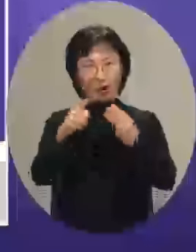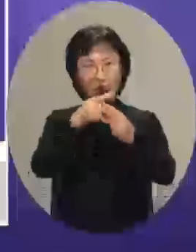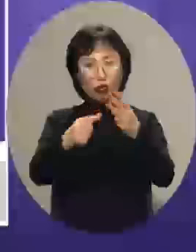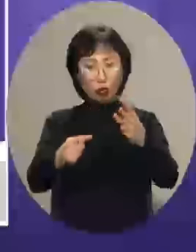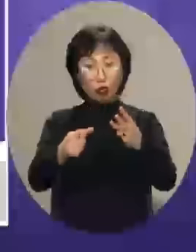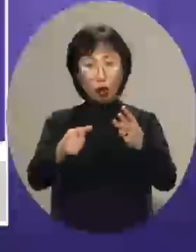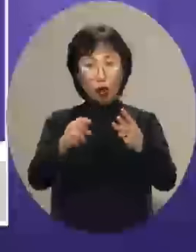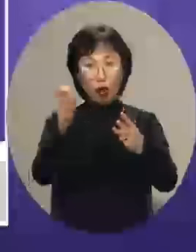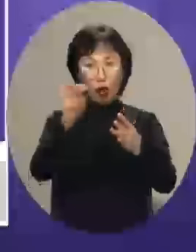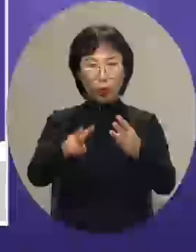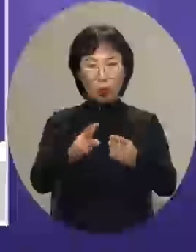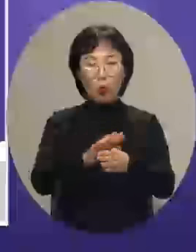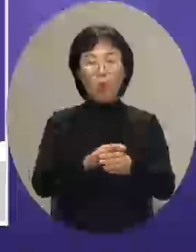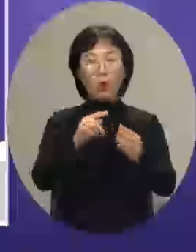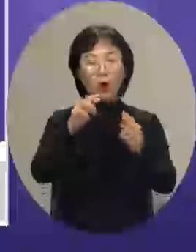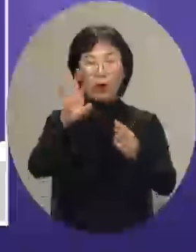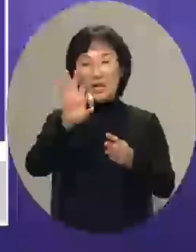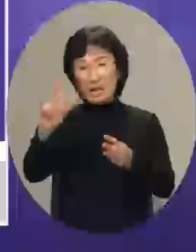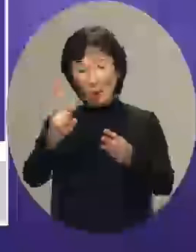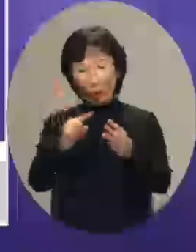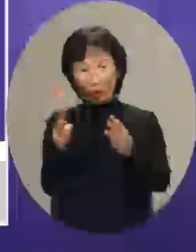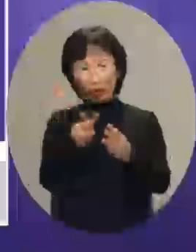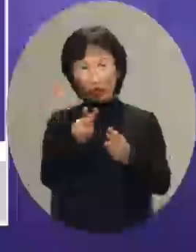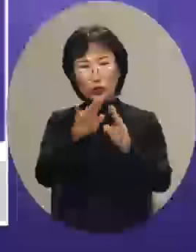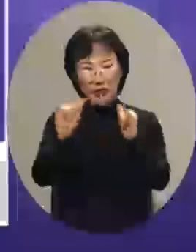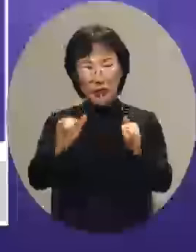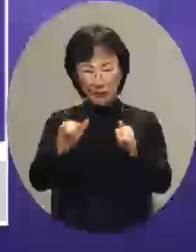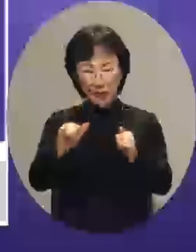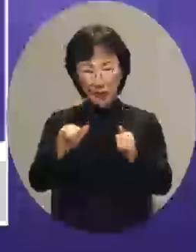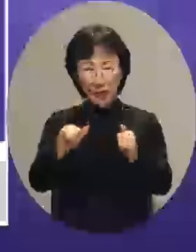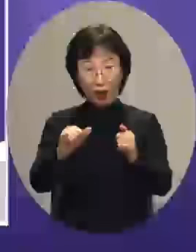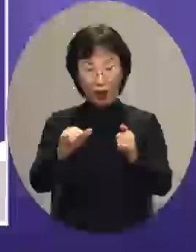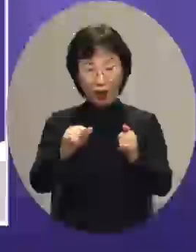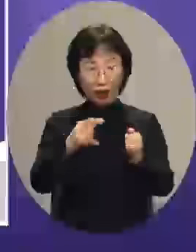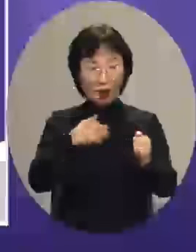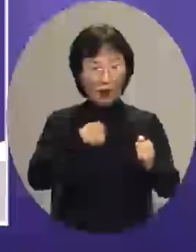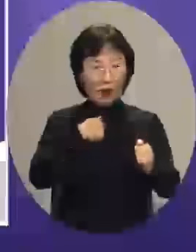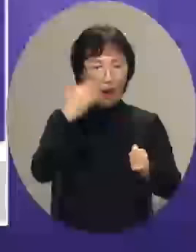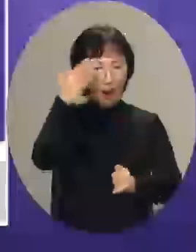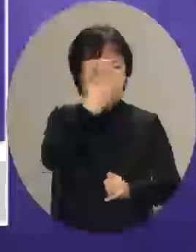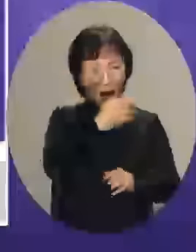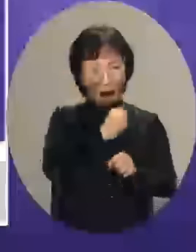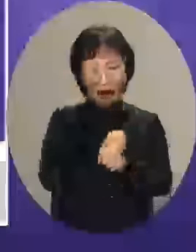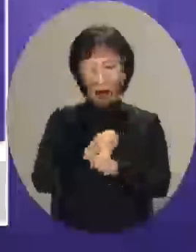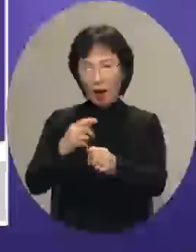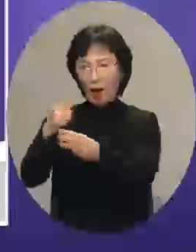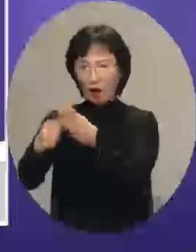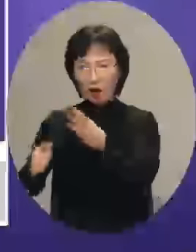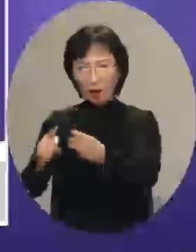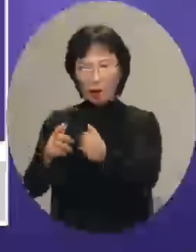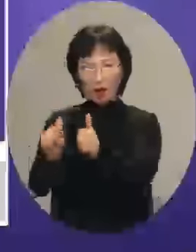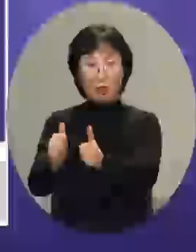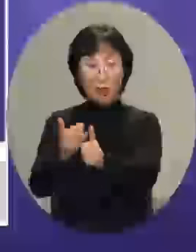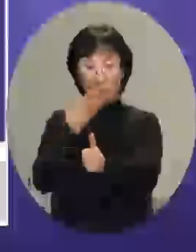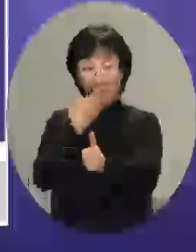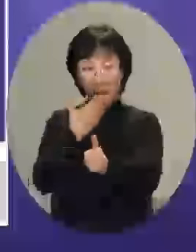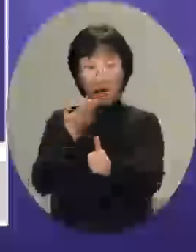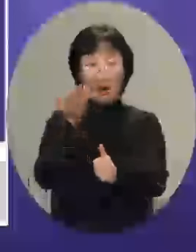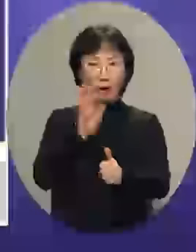윤석열도 그리고 이성윤도 본인이 깨끗해야 윤석열을 심판할 거 아닙니까? 근데 제가 보기에는